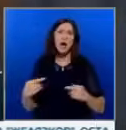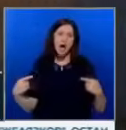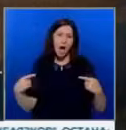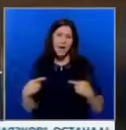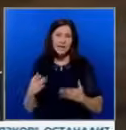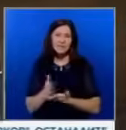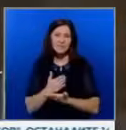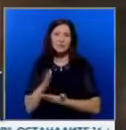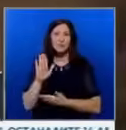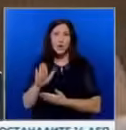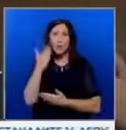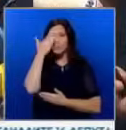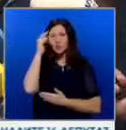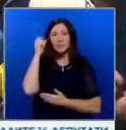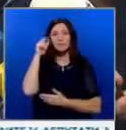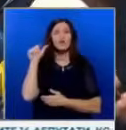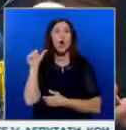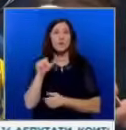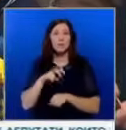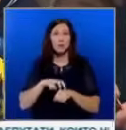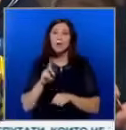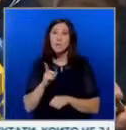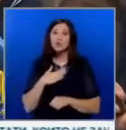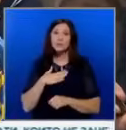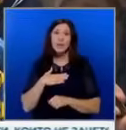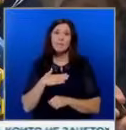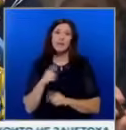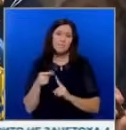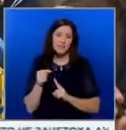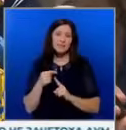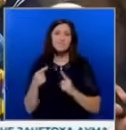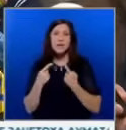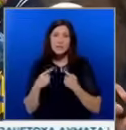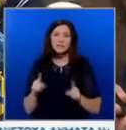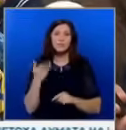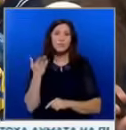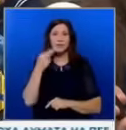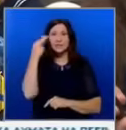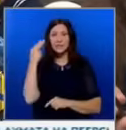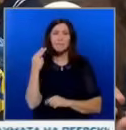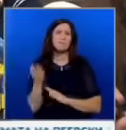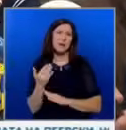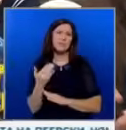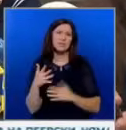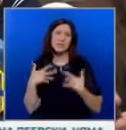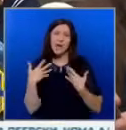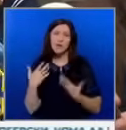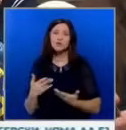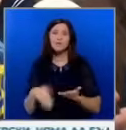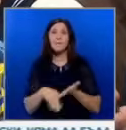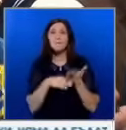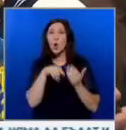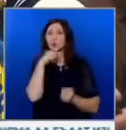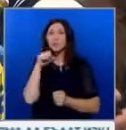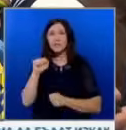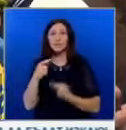и почетния председател Ахмед Доган. Може да сме имали принципни различия по тези теми. Прибързана радост на проруските